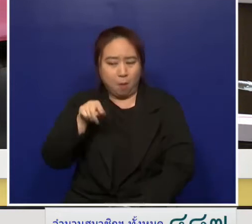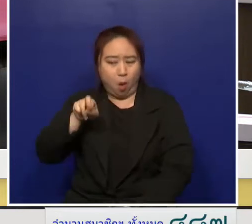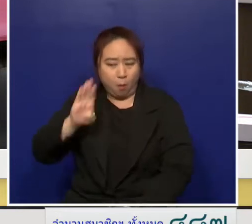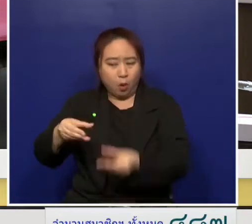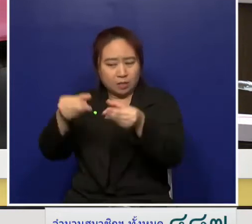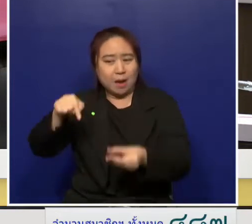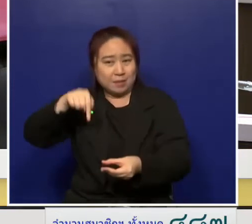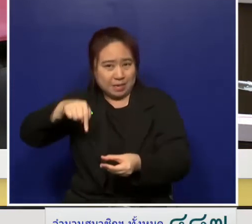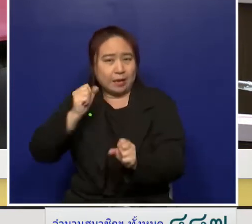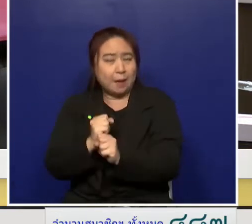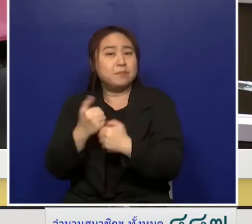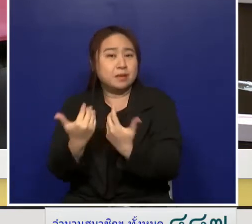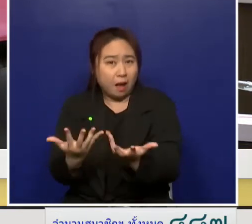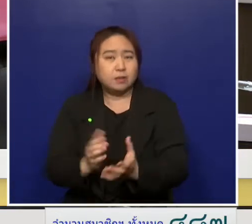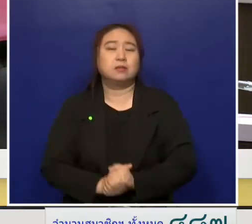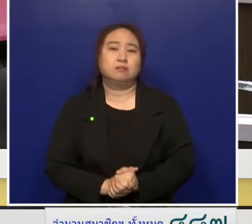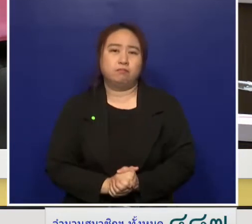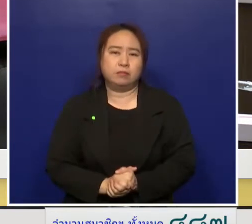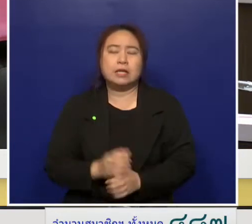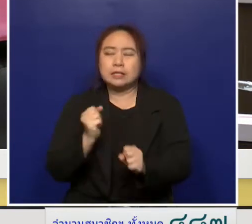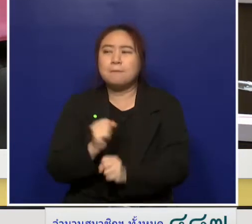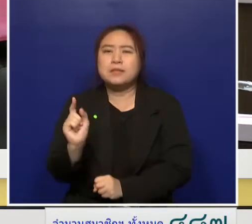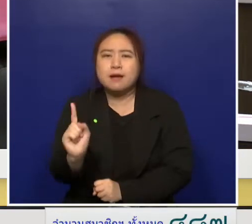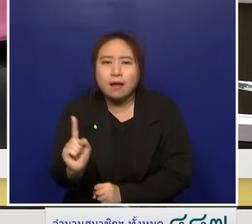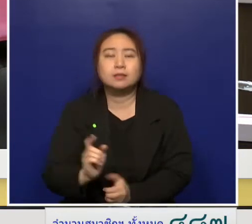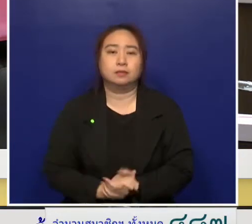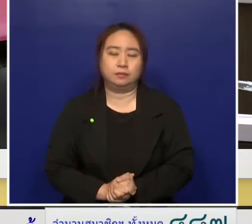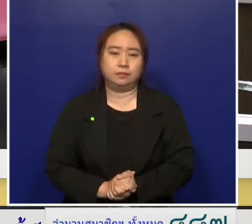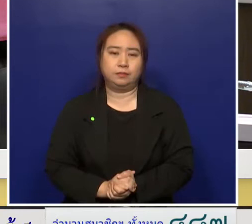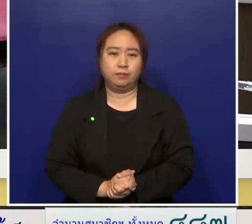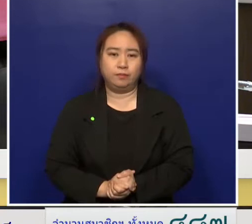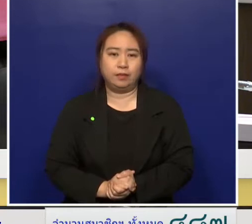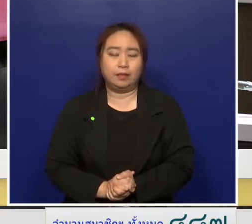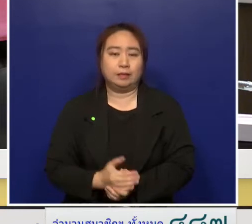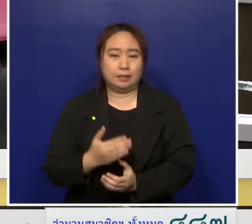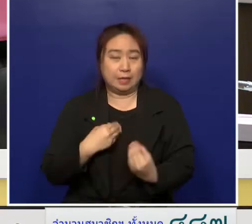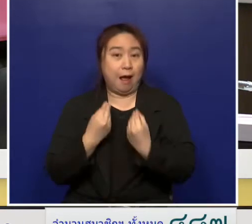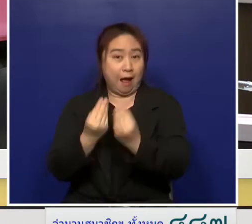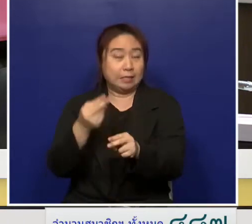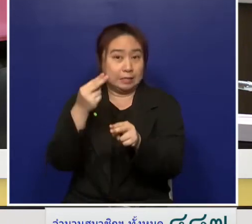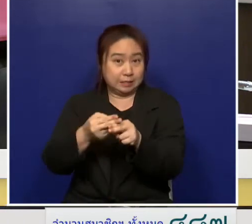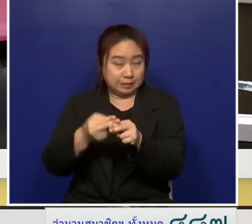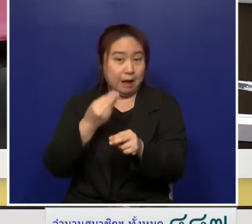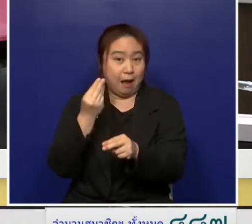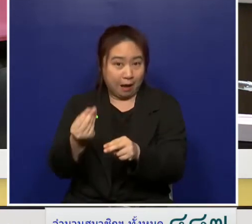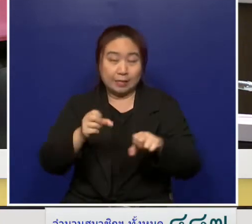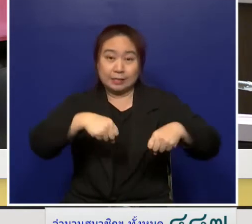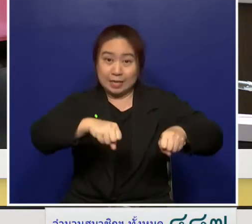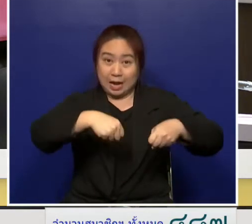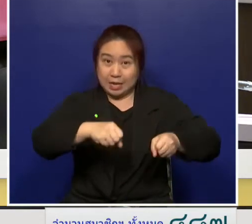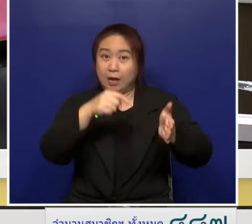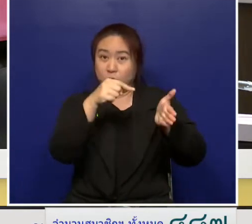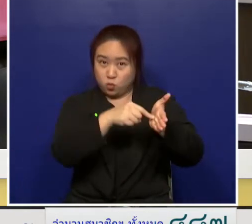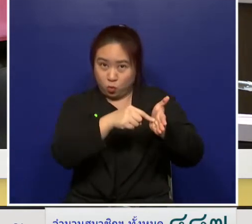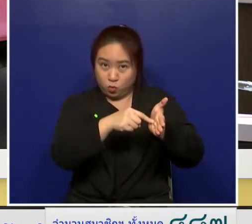่างไรบ้างต้องบอกวาจะทำอย่างไรบ้างดีฉันให้ชื่ออกครั้งว่าจักรยานยนต